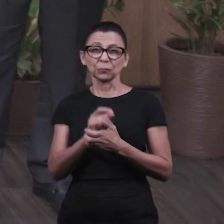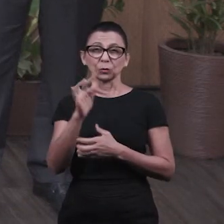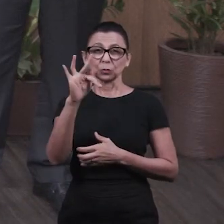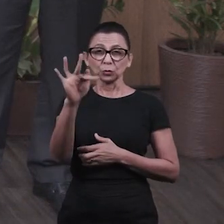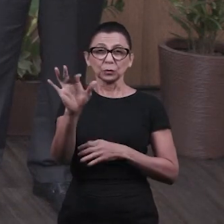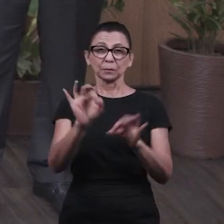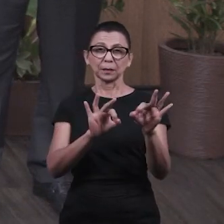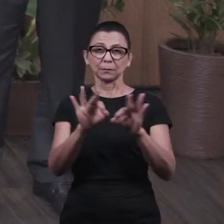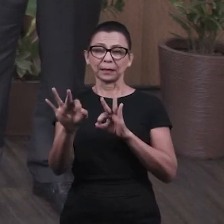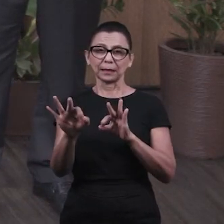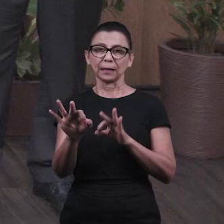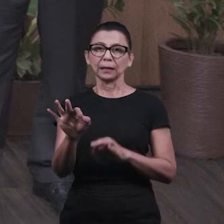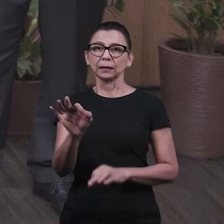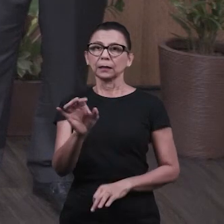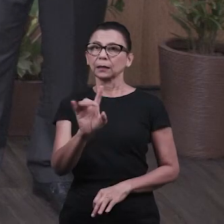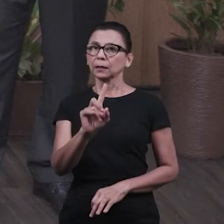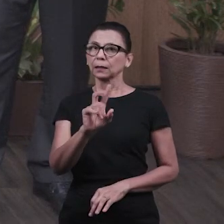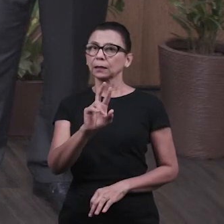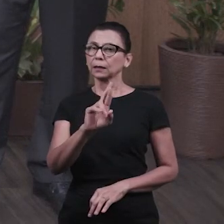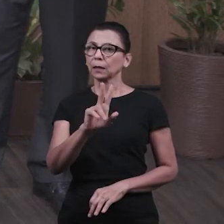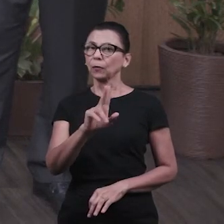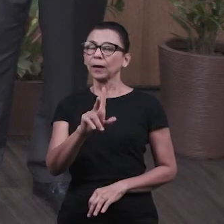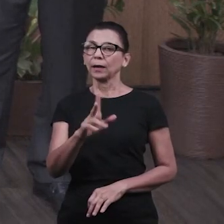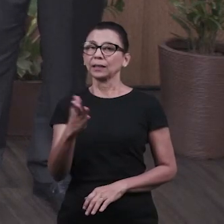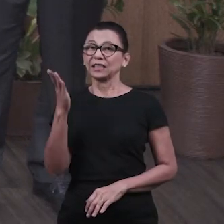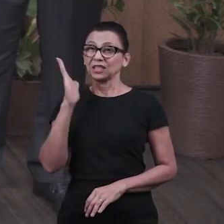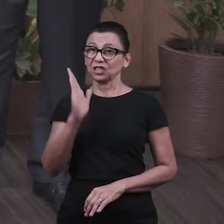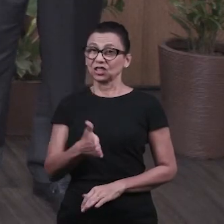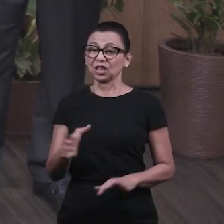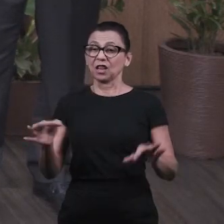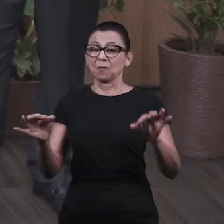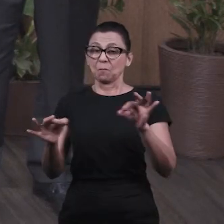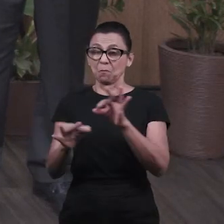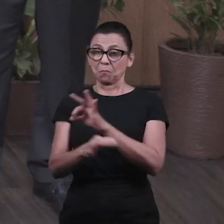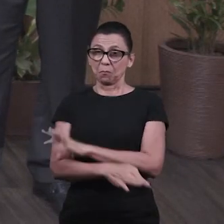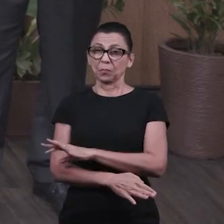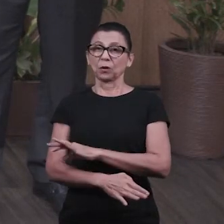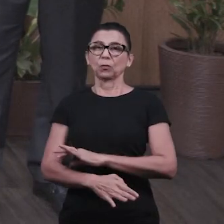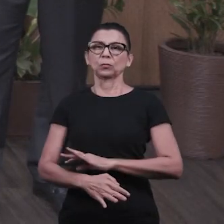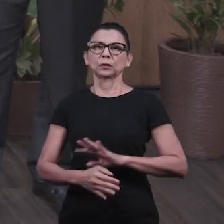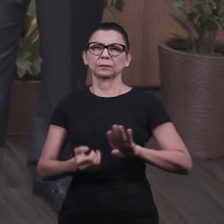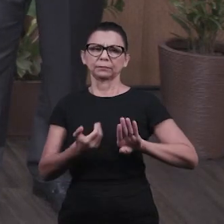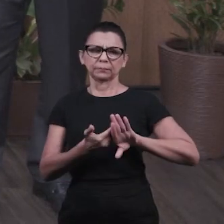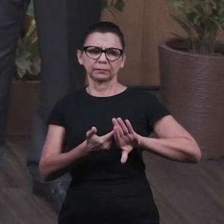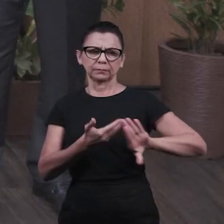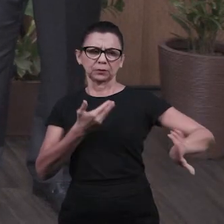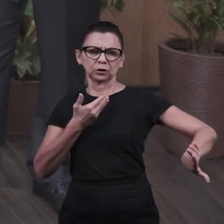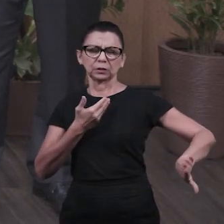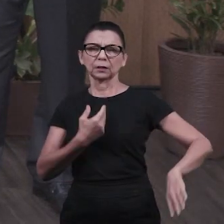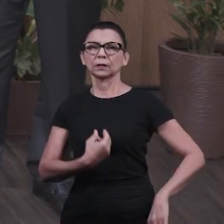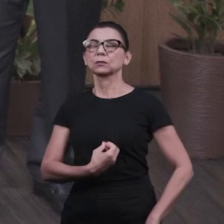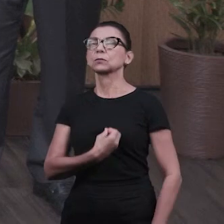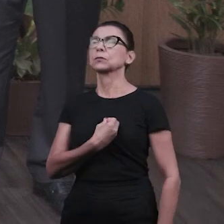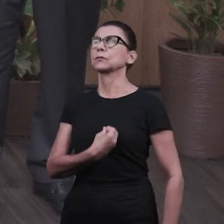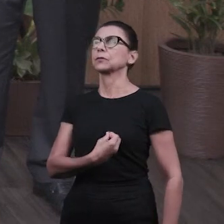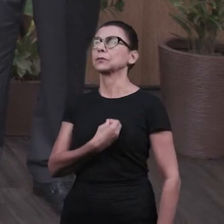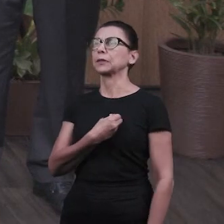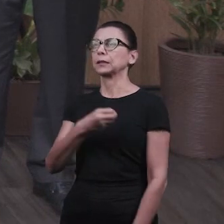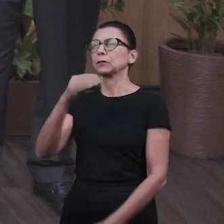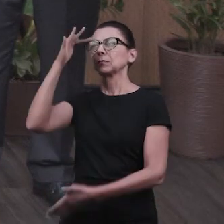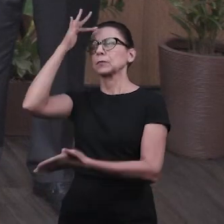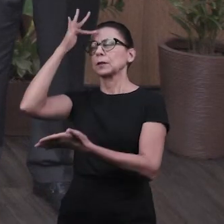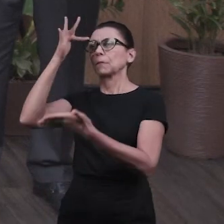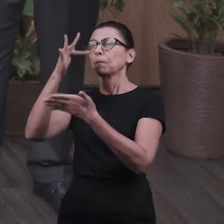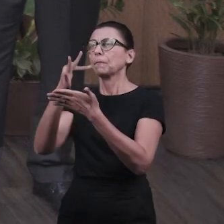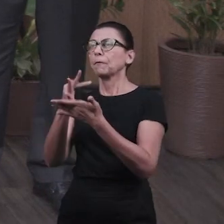prête. En vivant en sanctification, dans la foi, dans le Seigneur Jésus,